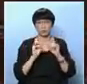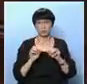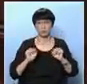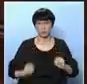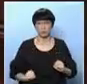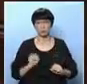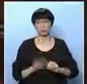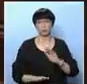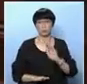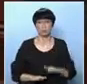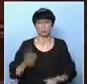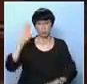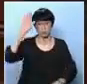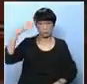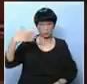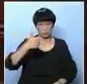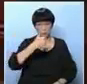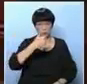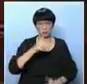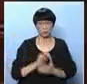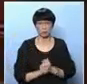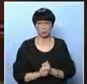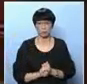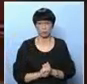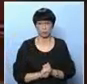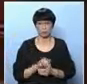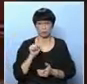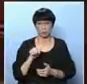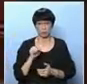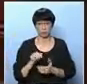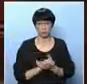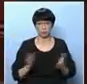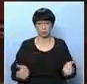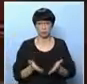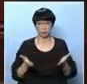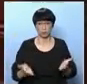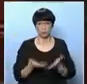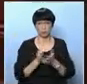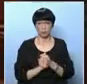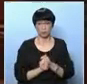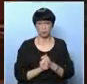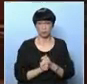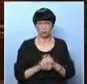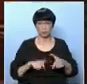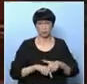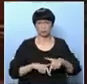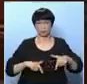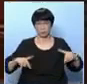定前行、燃點希望呢一個，我鼓勵你哋大刀闊